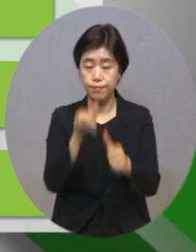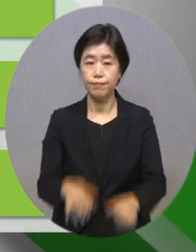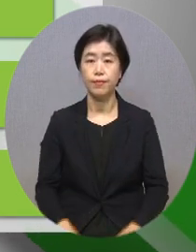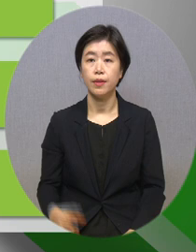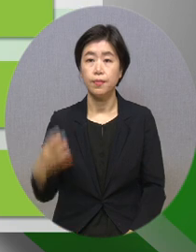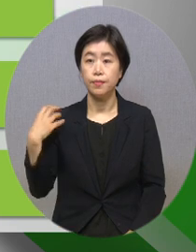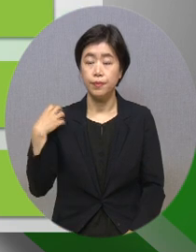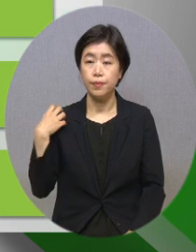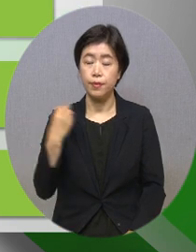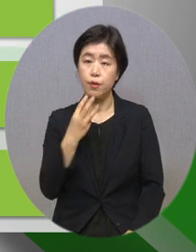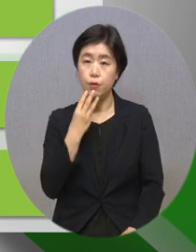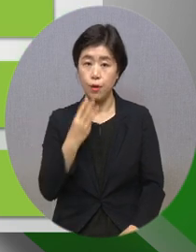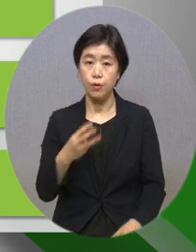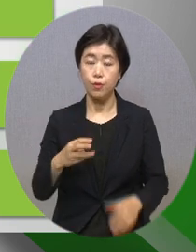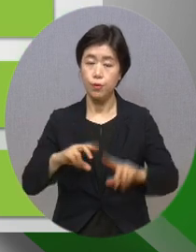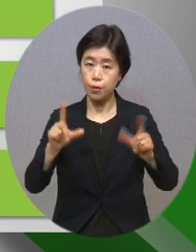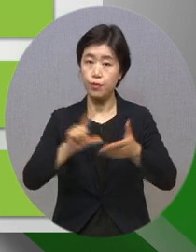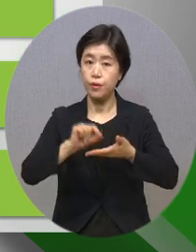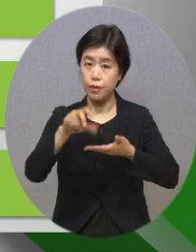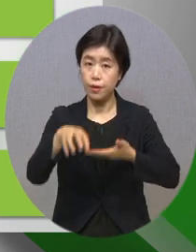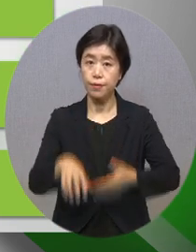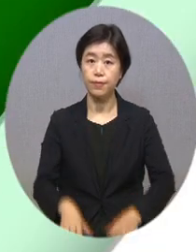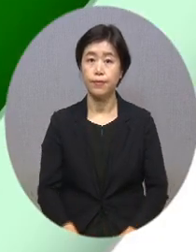서울 동부지사입니다.